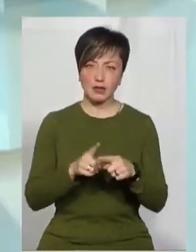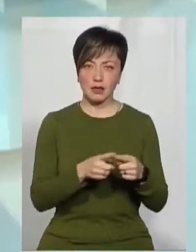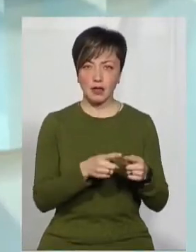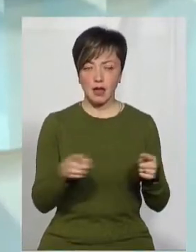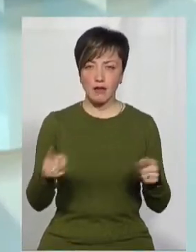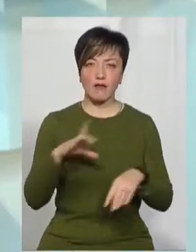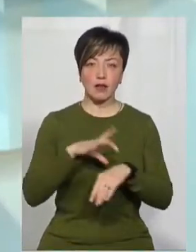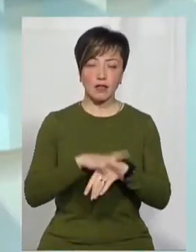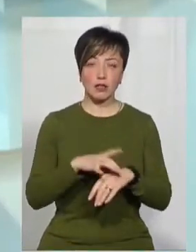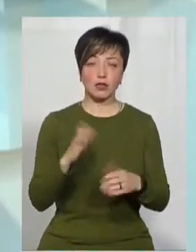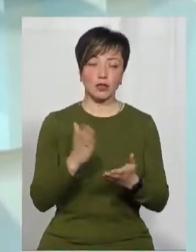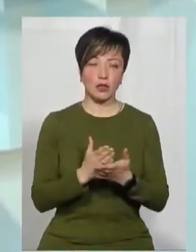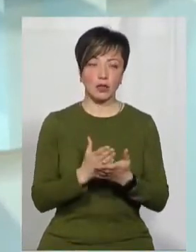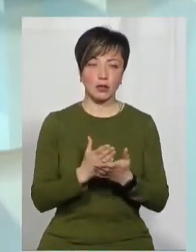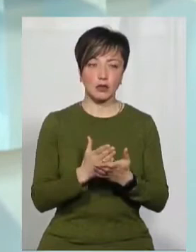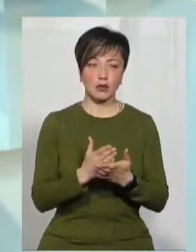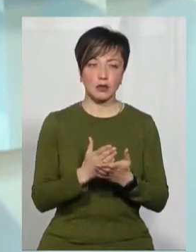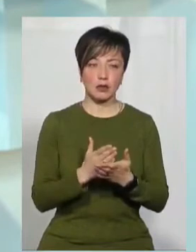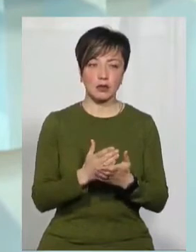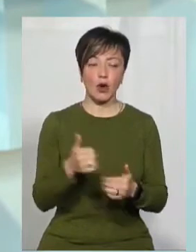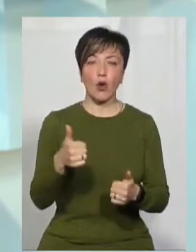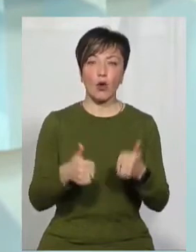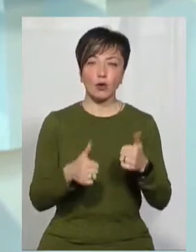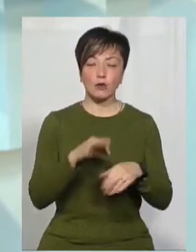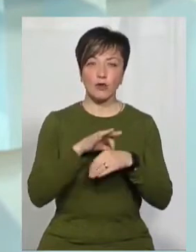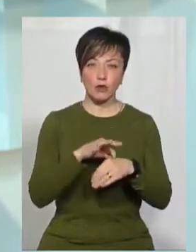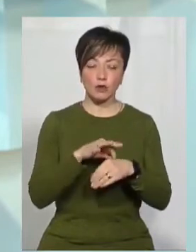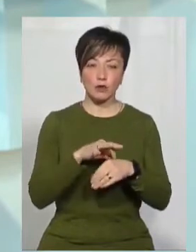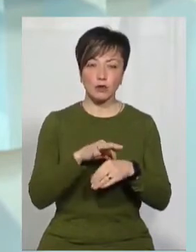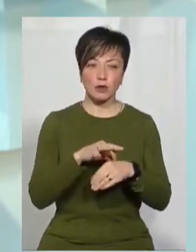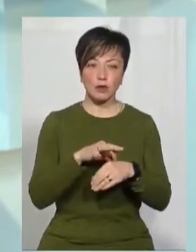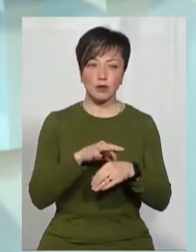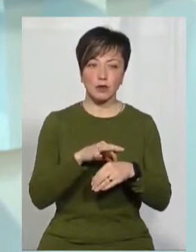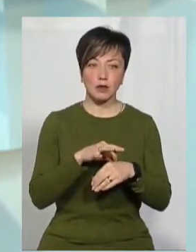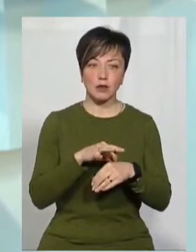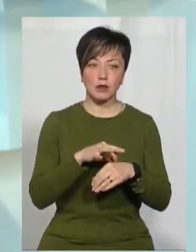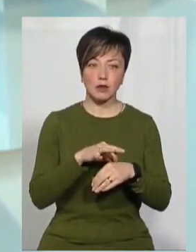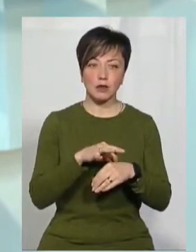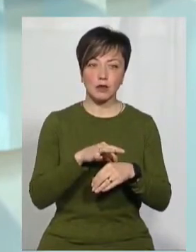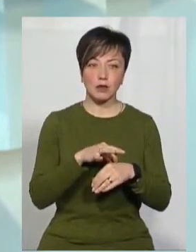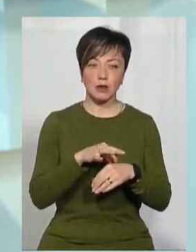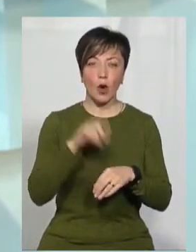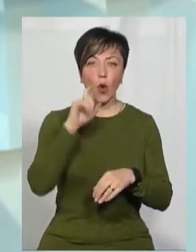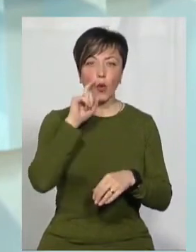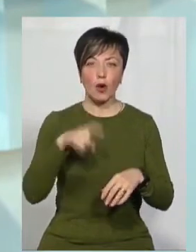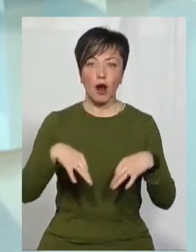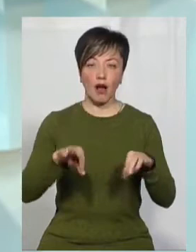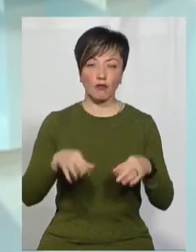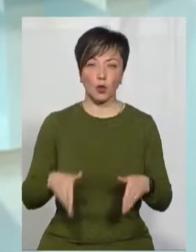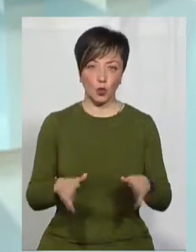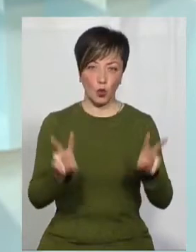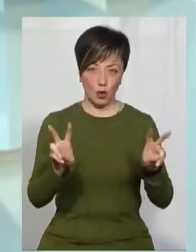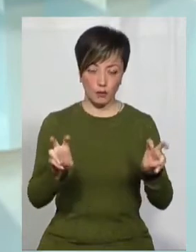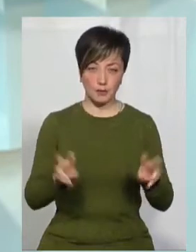ділянкою. Фактично, якби конкурс проводив тендерні три, проводив не три, а конкурсну процедуру проводив Укравтодор,